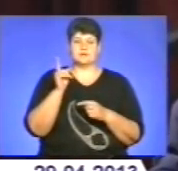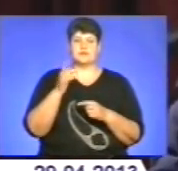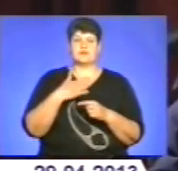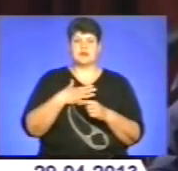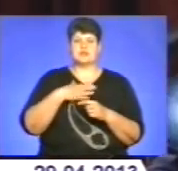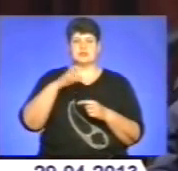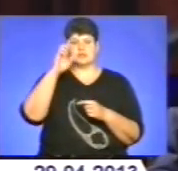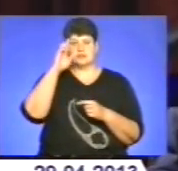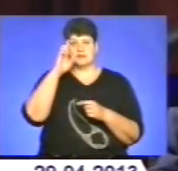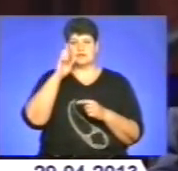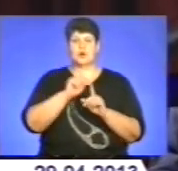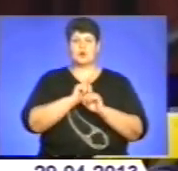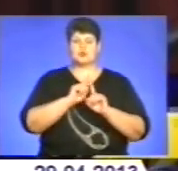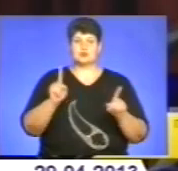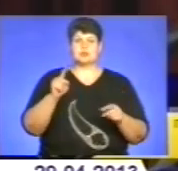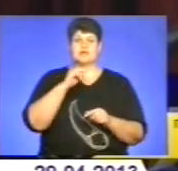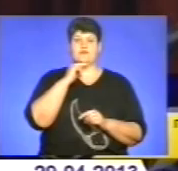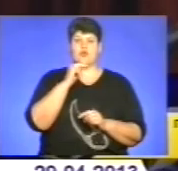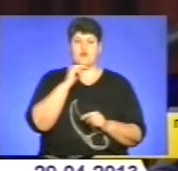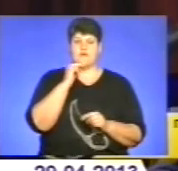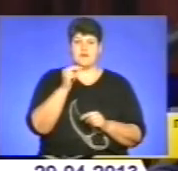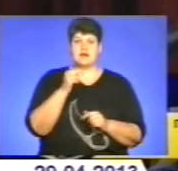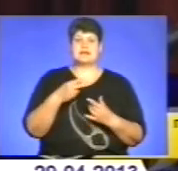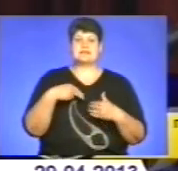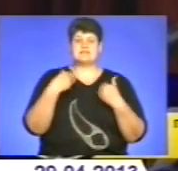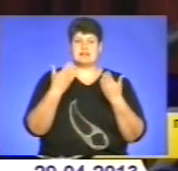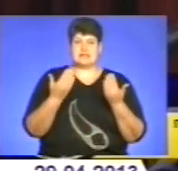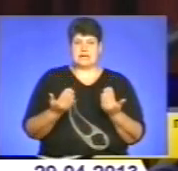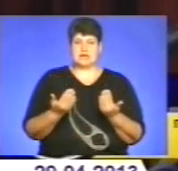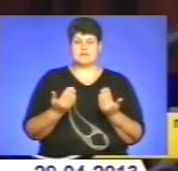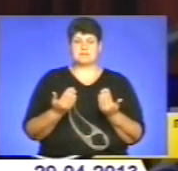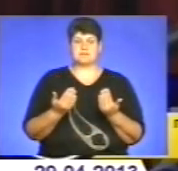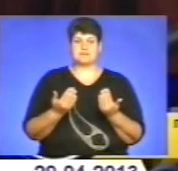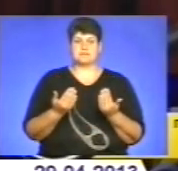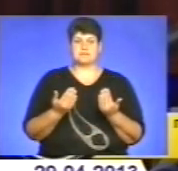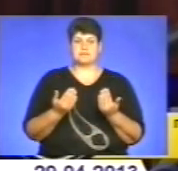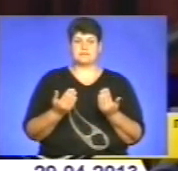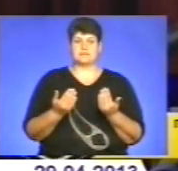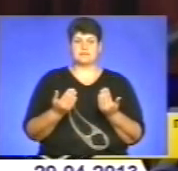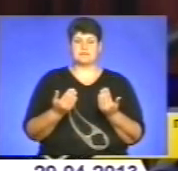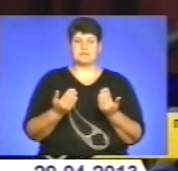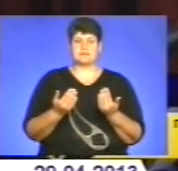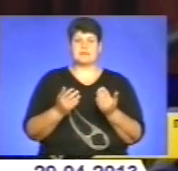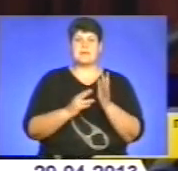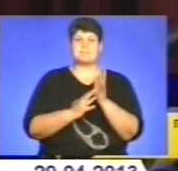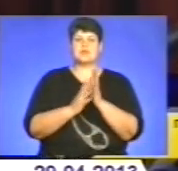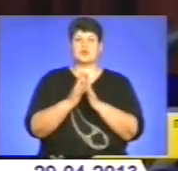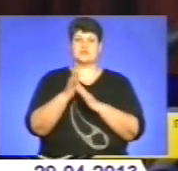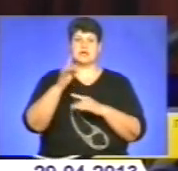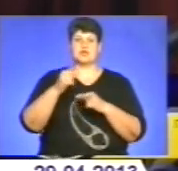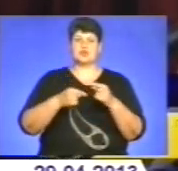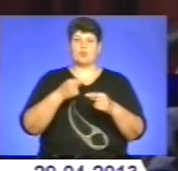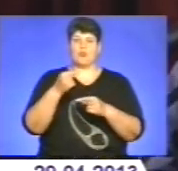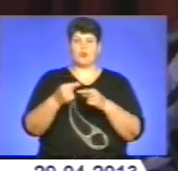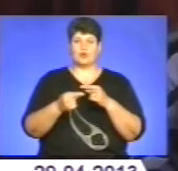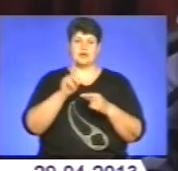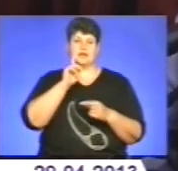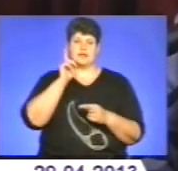держави, особливу увагу звертає якраз на підростаюче покоління молодь. Ви знаєте,